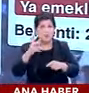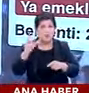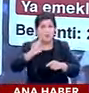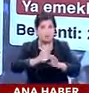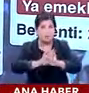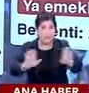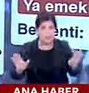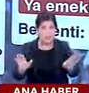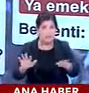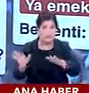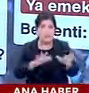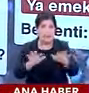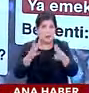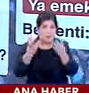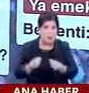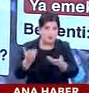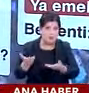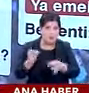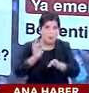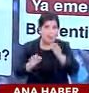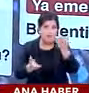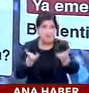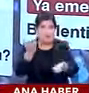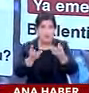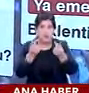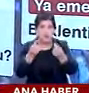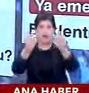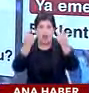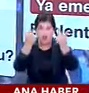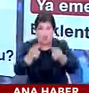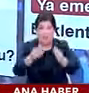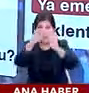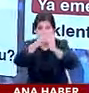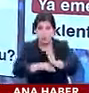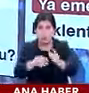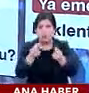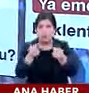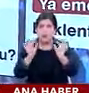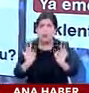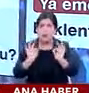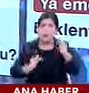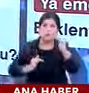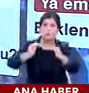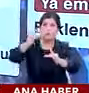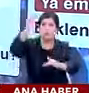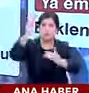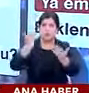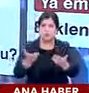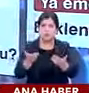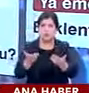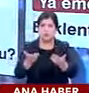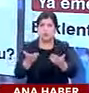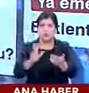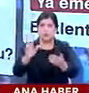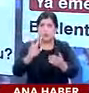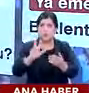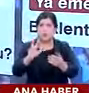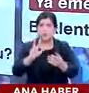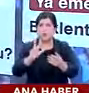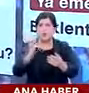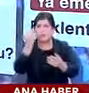ay geçti deprem oldu enflasyon çok az düştü fiyatlar hala yüksek yoksulluk sınırı 300.000.700